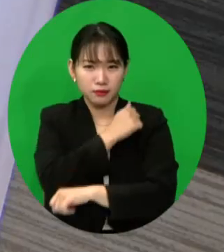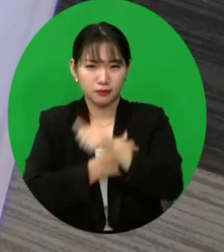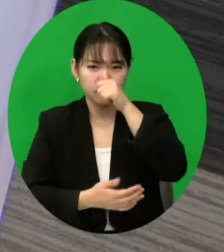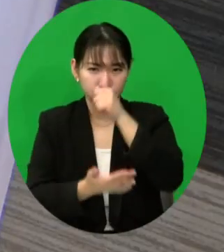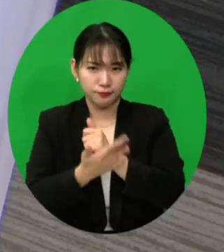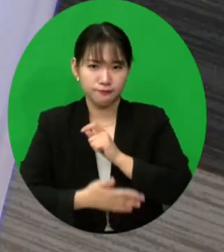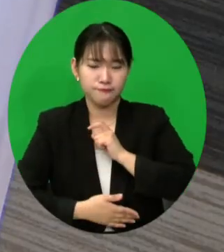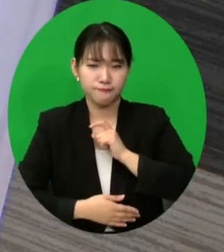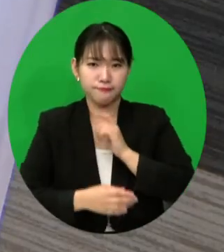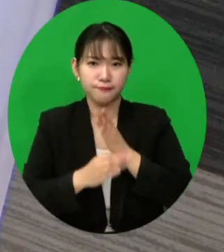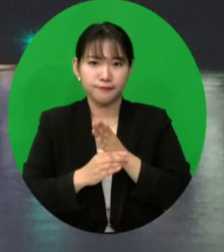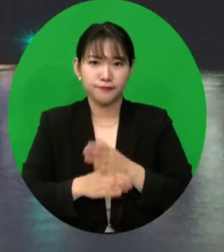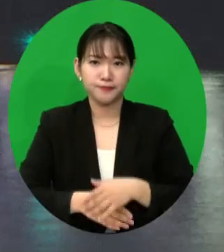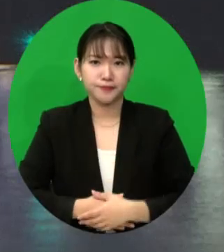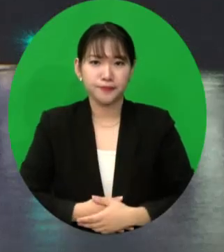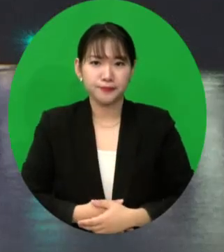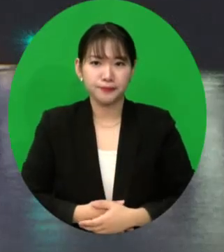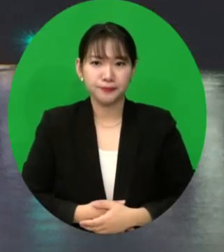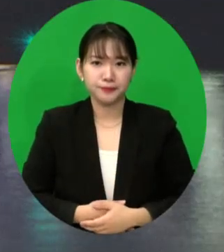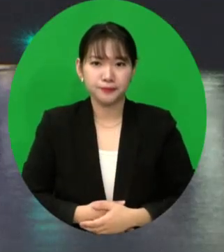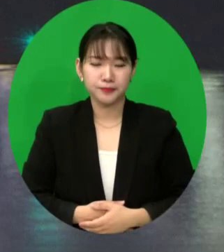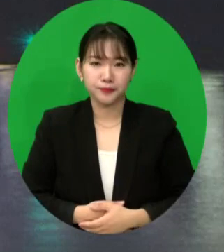받고 있습니다.